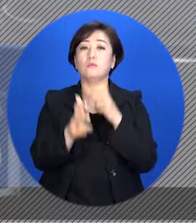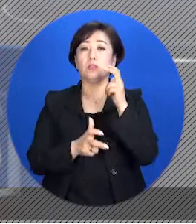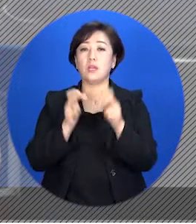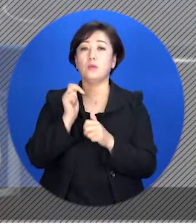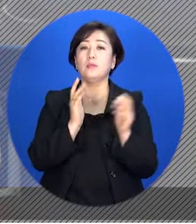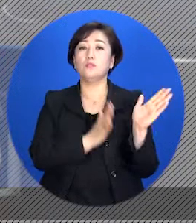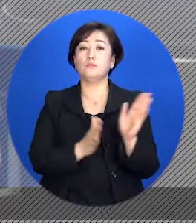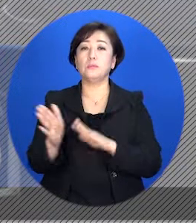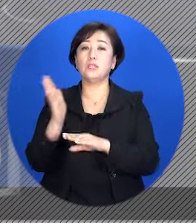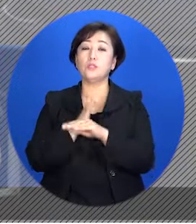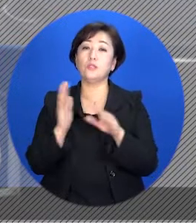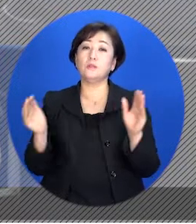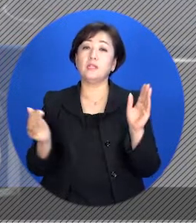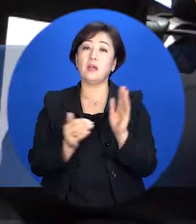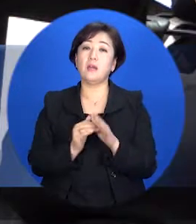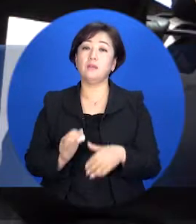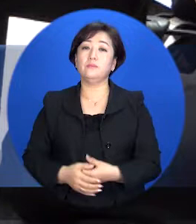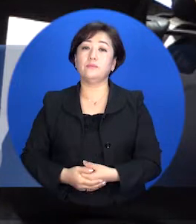본격 추진됩니다.